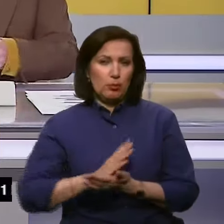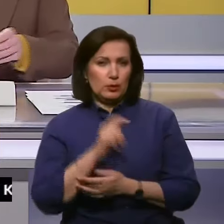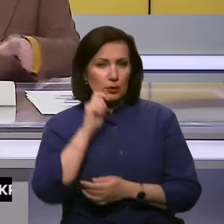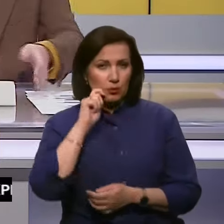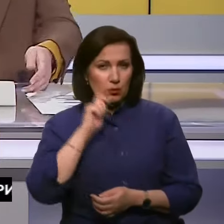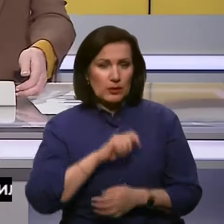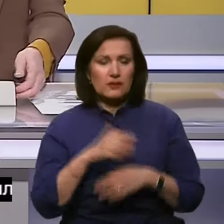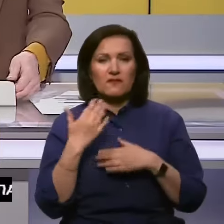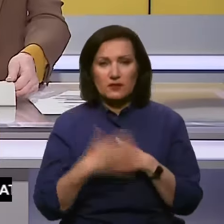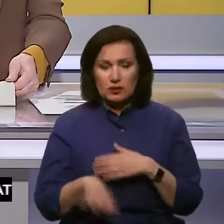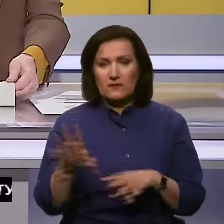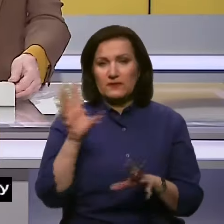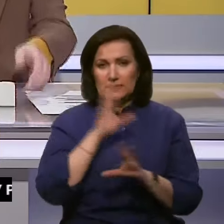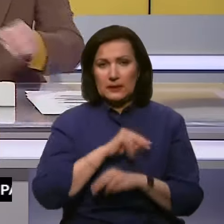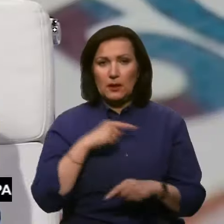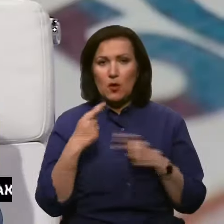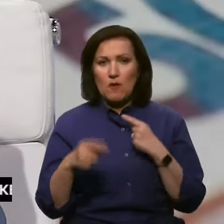України.